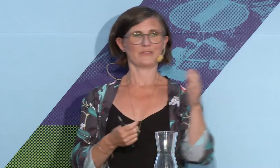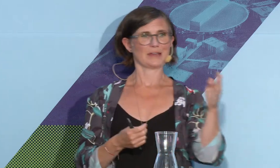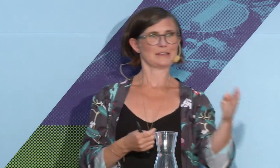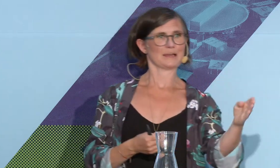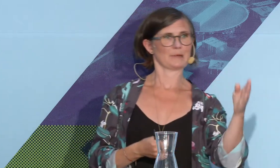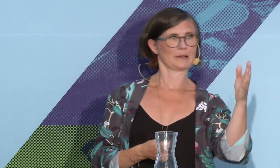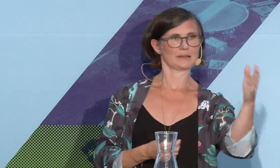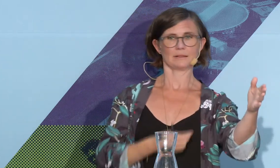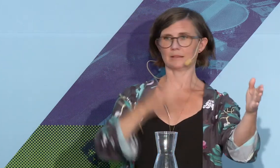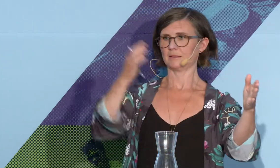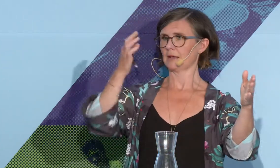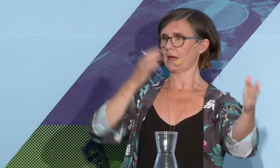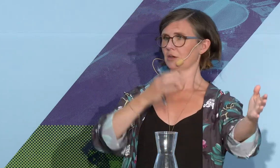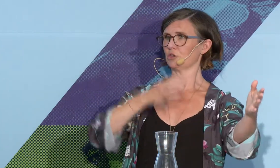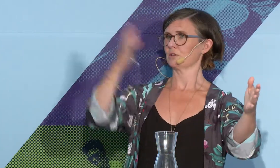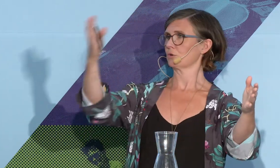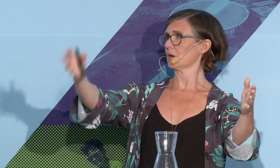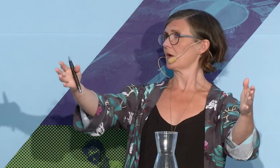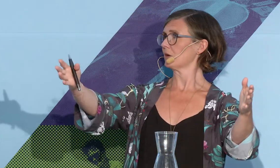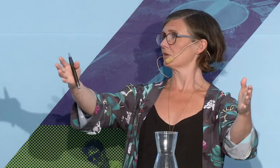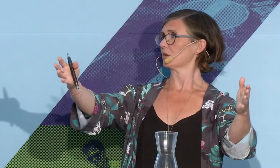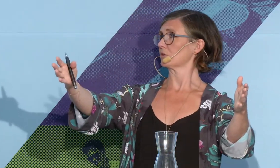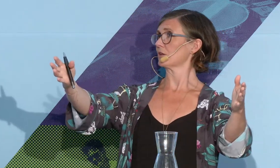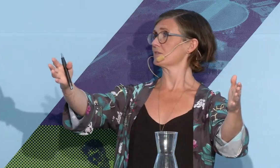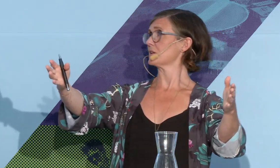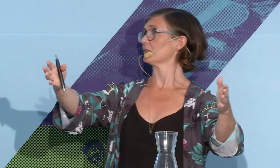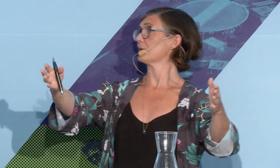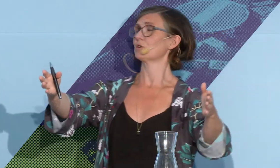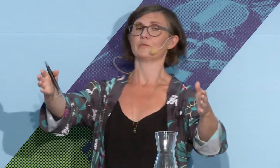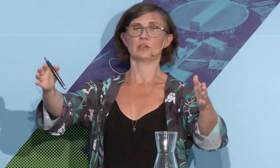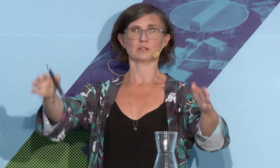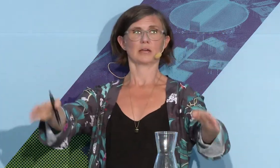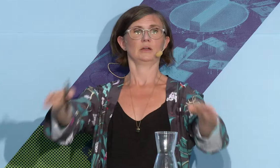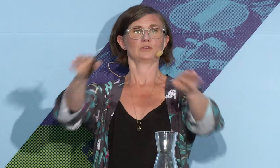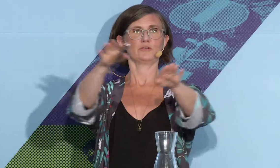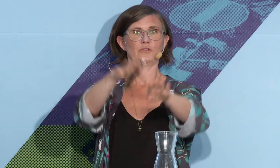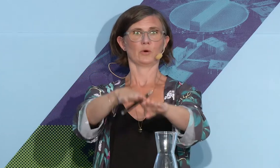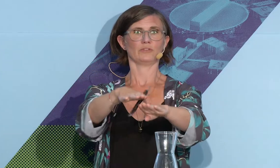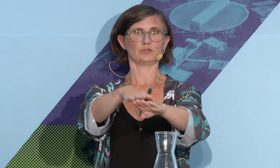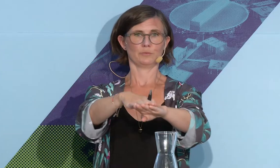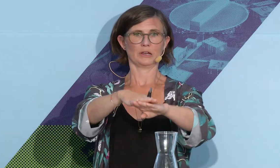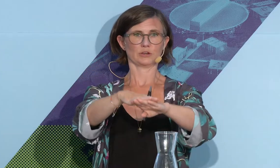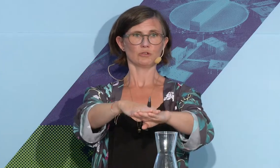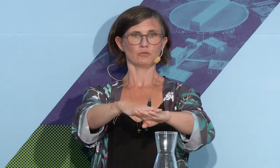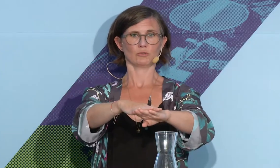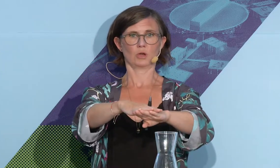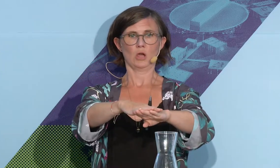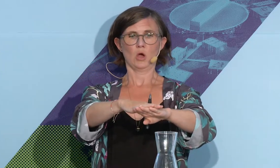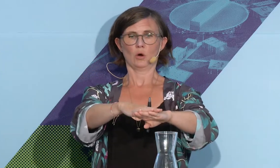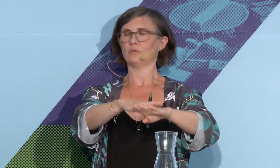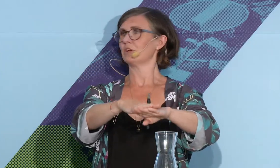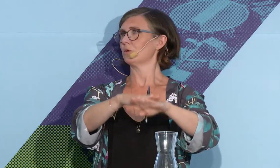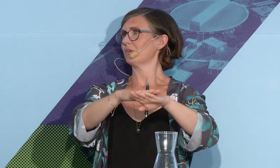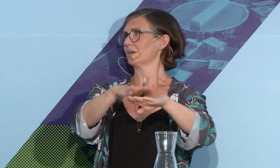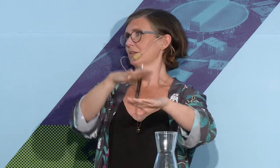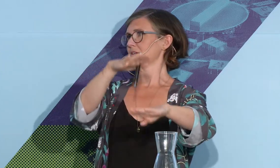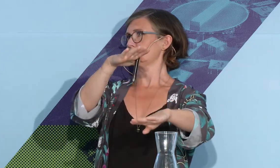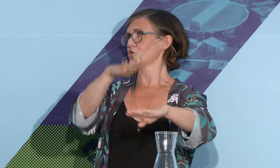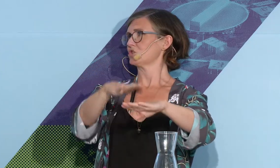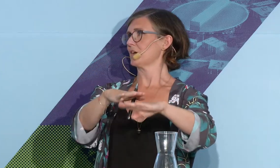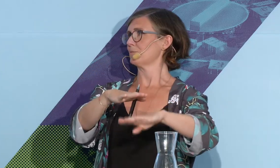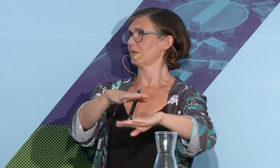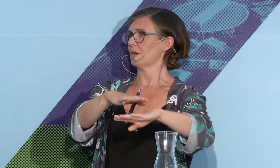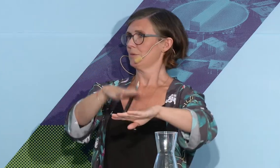att vi måste välja mellan den här nyttan och den här nyttan. Utan vi säger att ja, men om vi gör så här, då får vi dubbla nyttor. Om vi